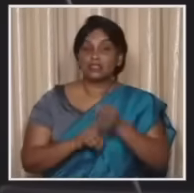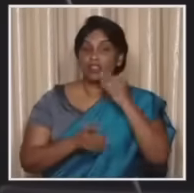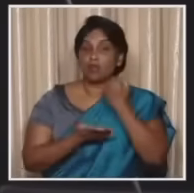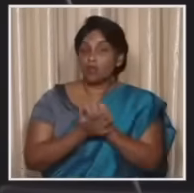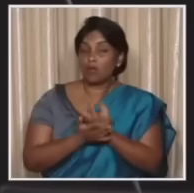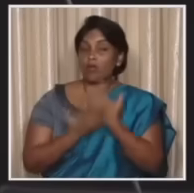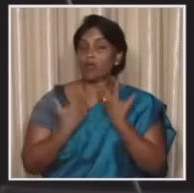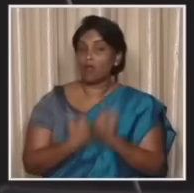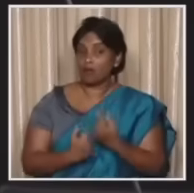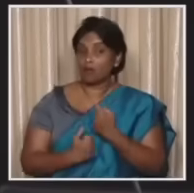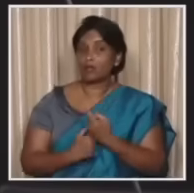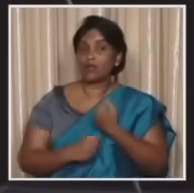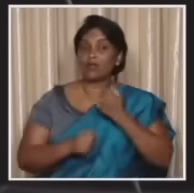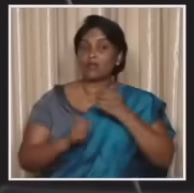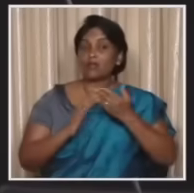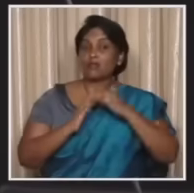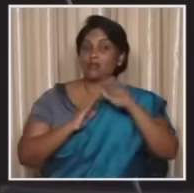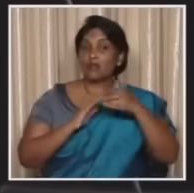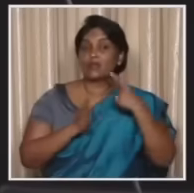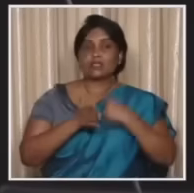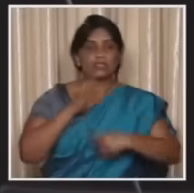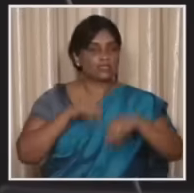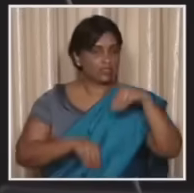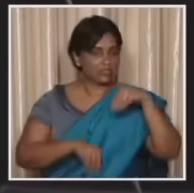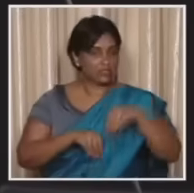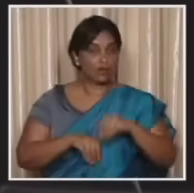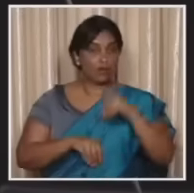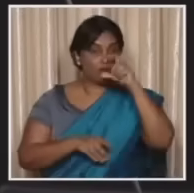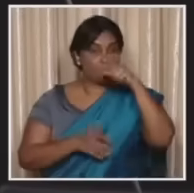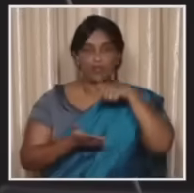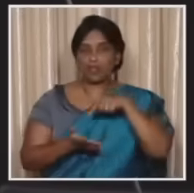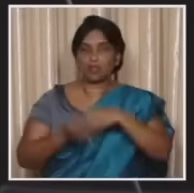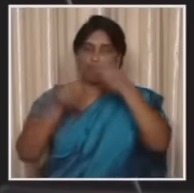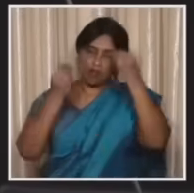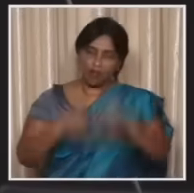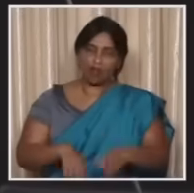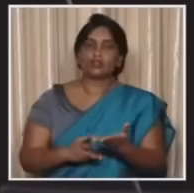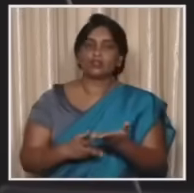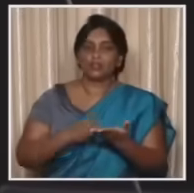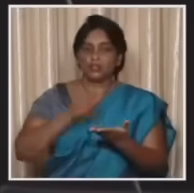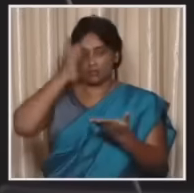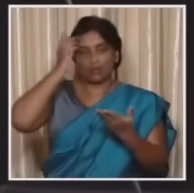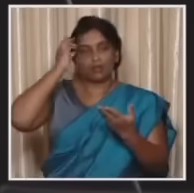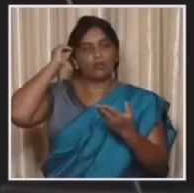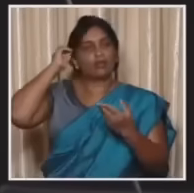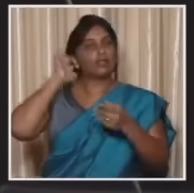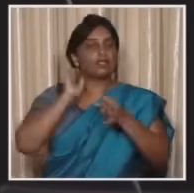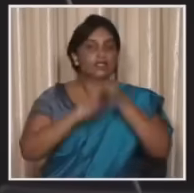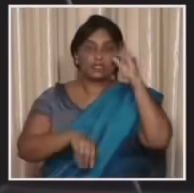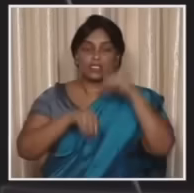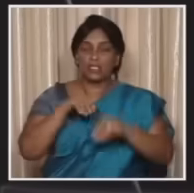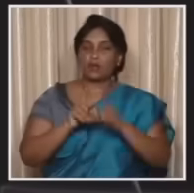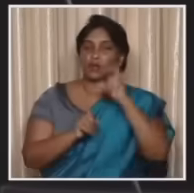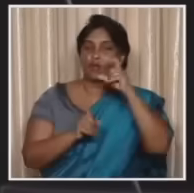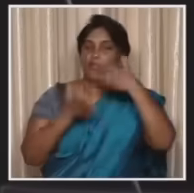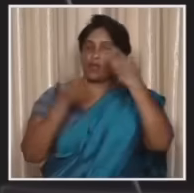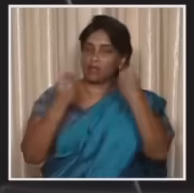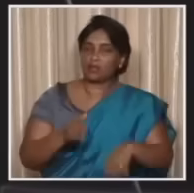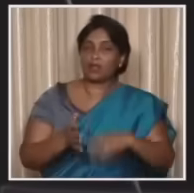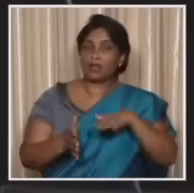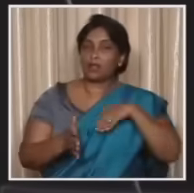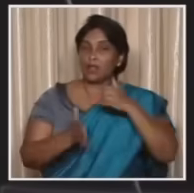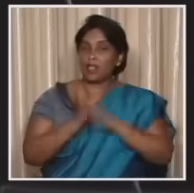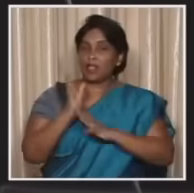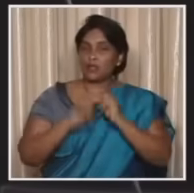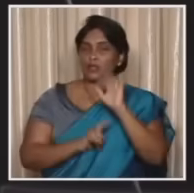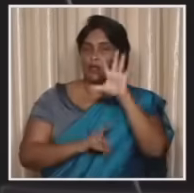පොහොට්ටුවට හම්බුනේ ග්‍රාමීය ඡන්ද. කොළඹ නගරේ ඔබතුමාලා පරාදයිනේ. ජනාධිපතිවරණය පරාදයි. මහමැතිවරණයට